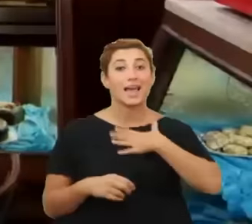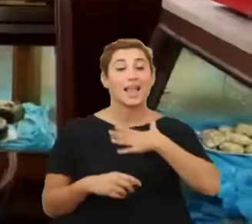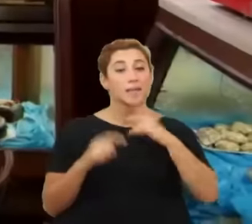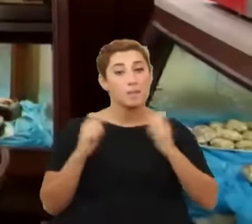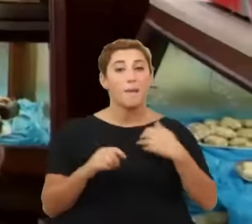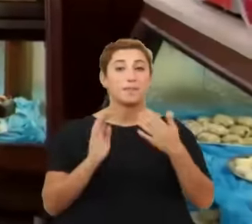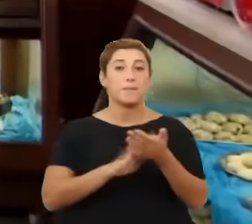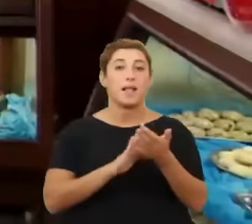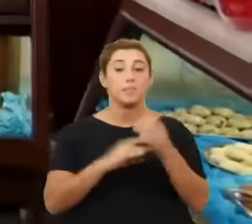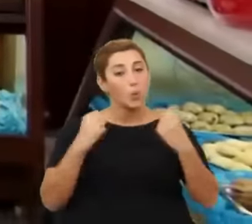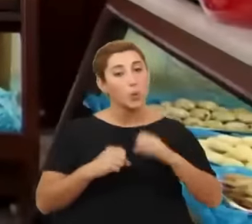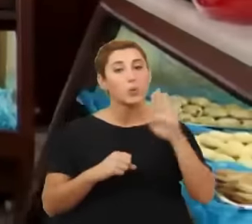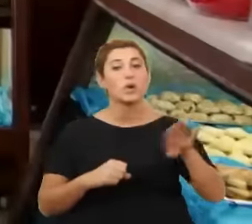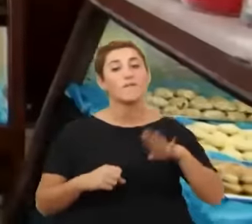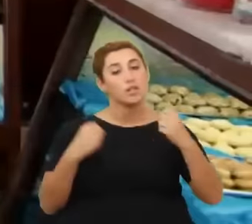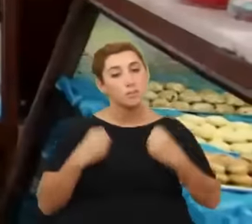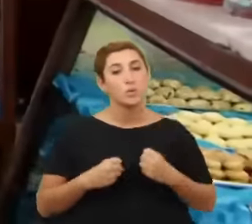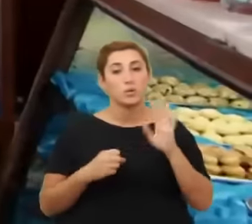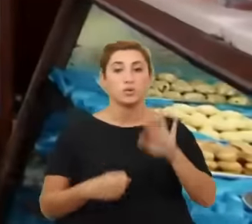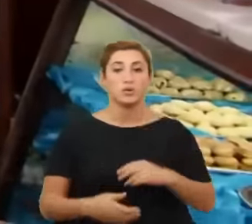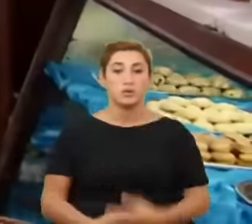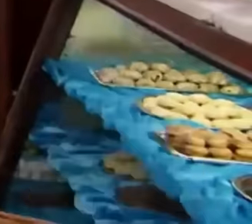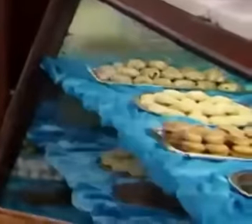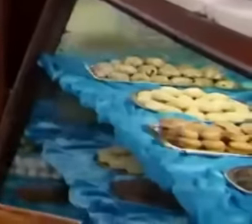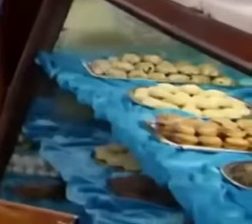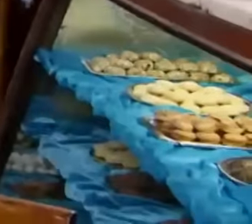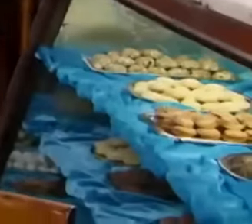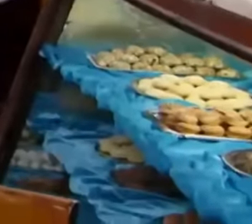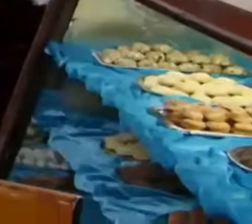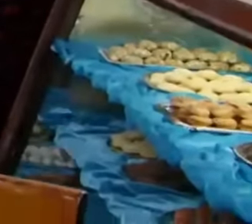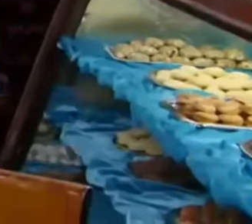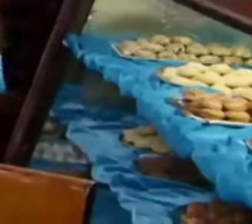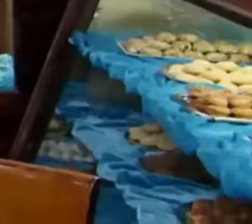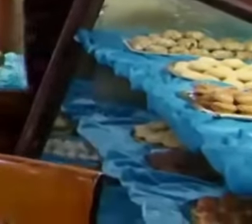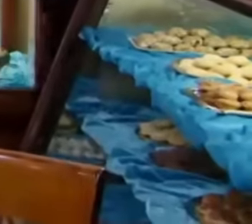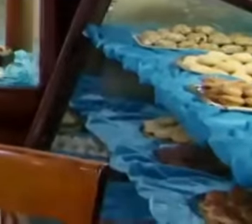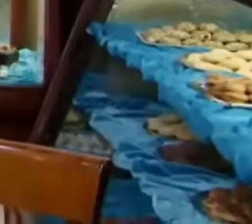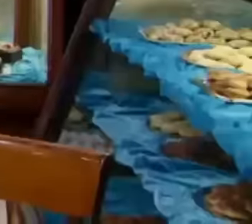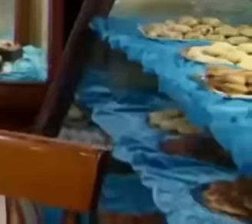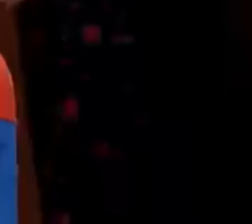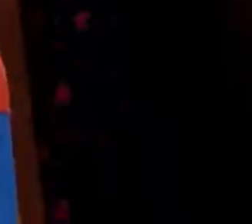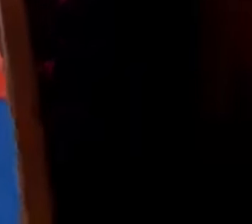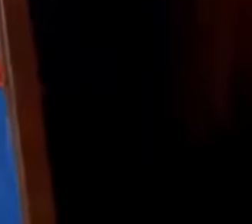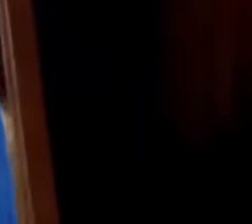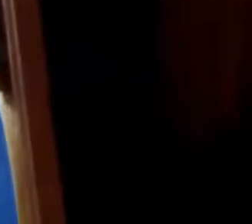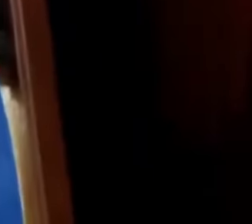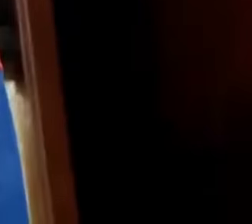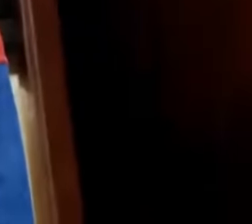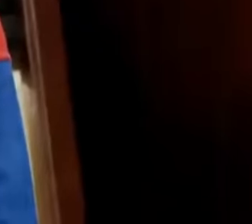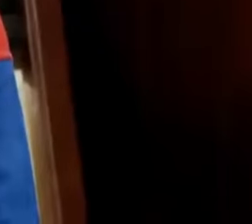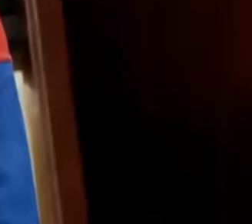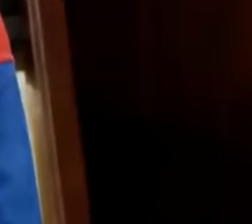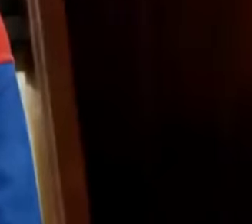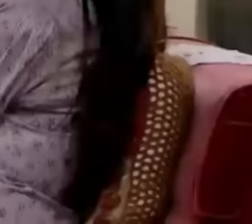Kendim yaptım ellerimle. Otur evladım, otur. Otur, çok güzel. Ahmet kırmamak için oturunca Fato tezgahın arkasına